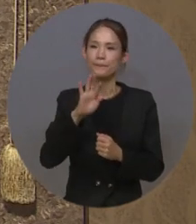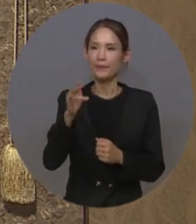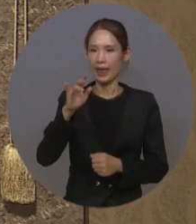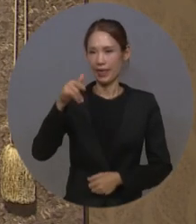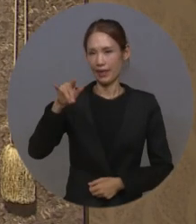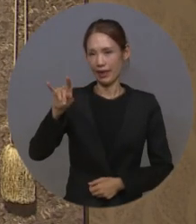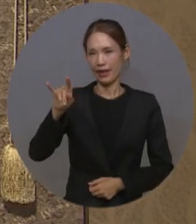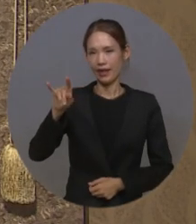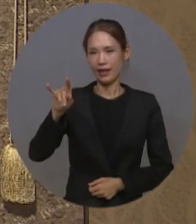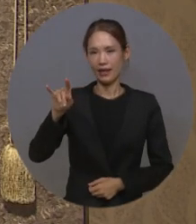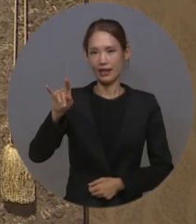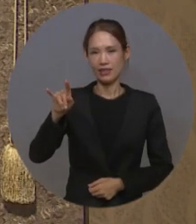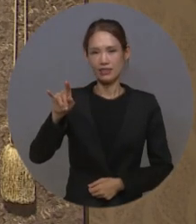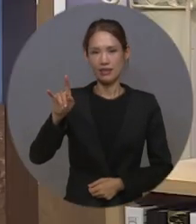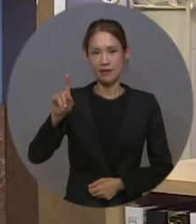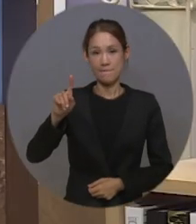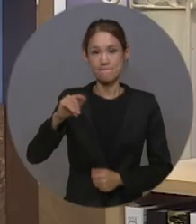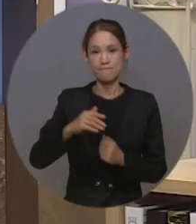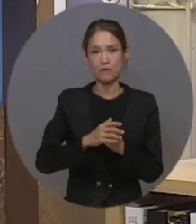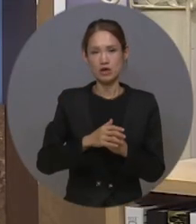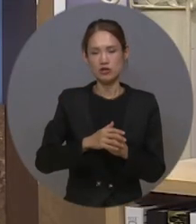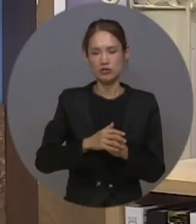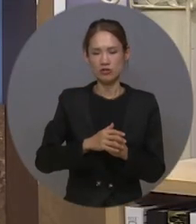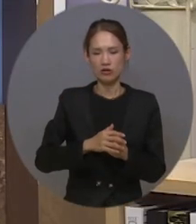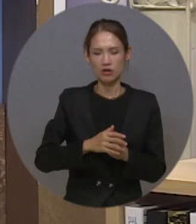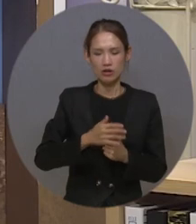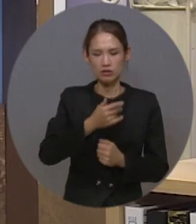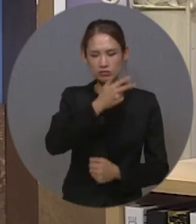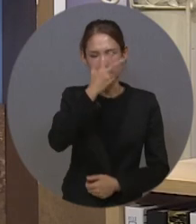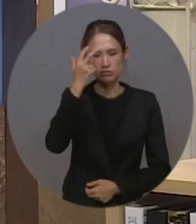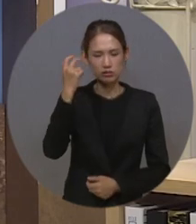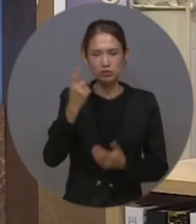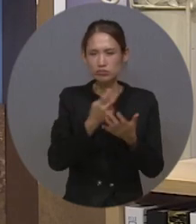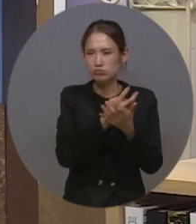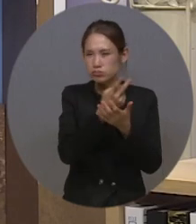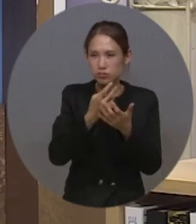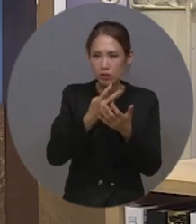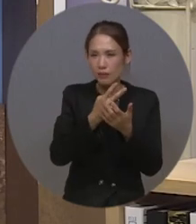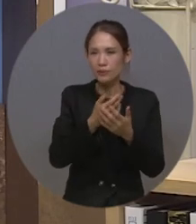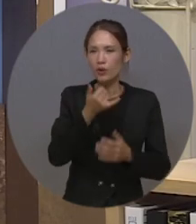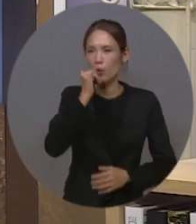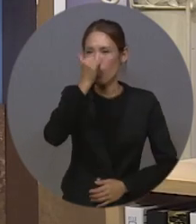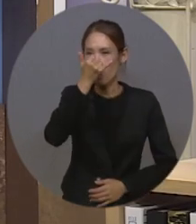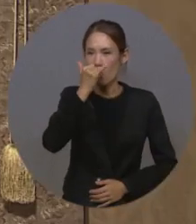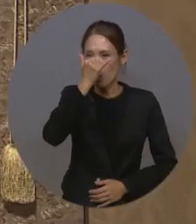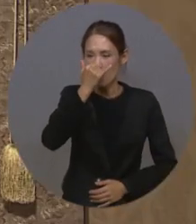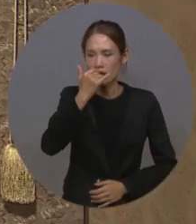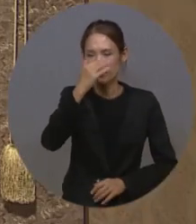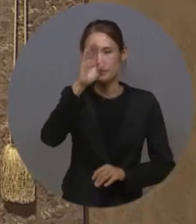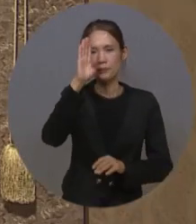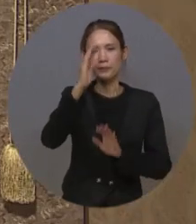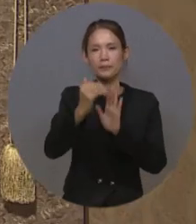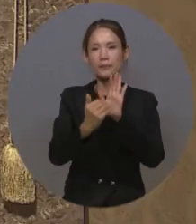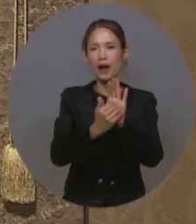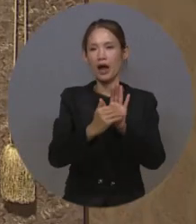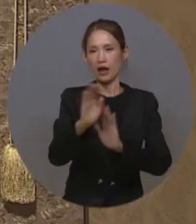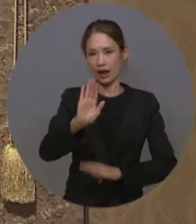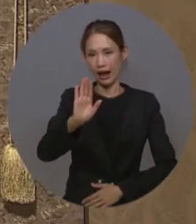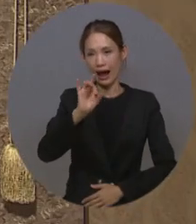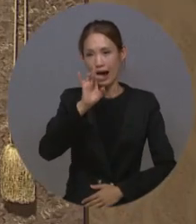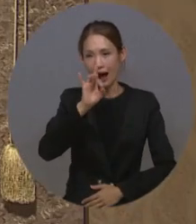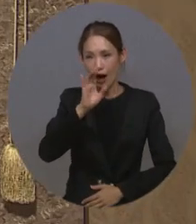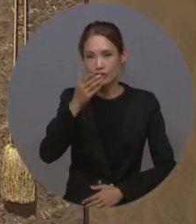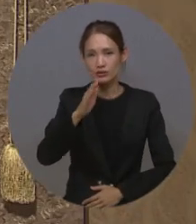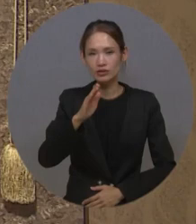베개가 어떤 불면증이나 코골이를 방지할 수는 없어요. 네. 하지만